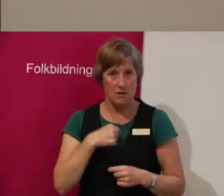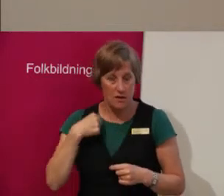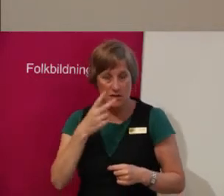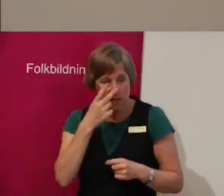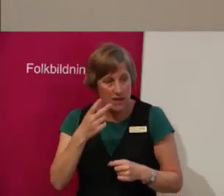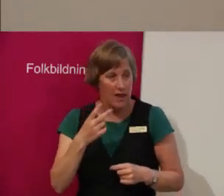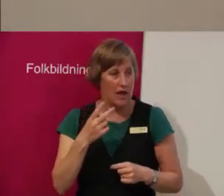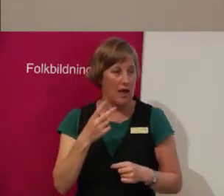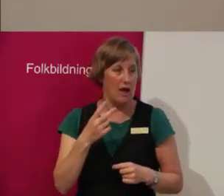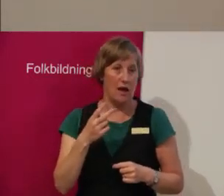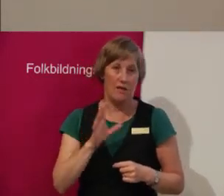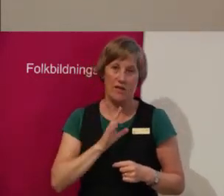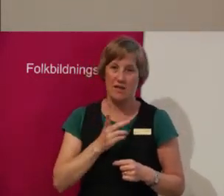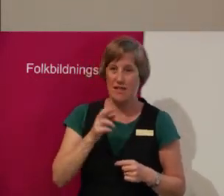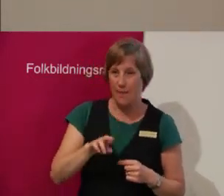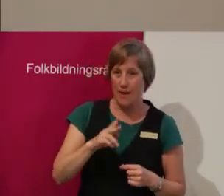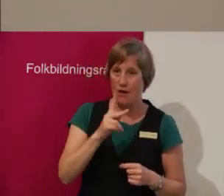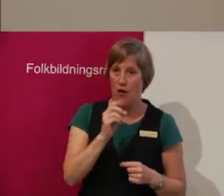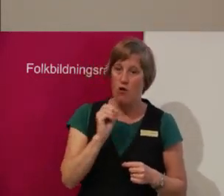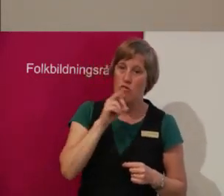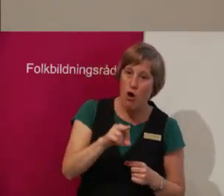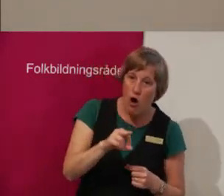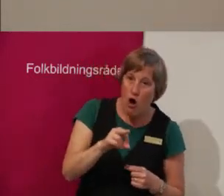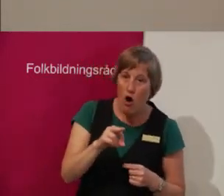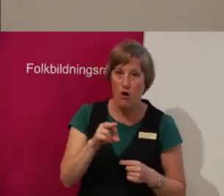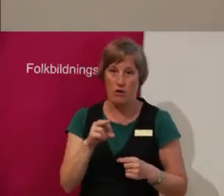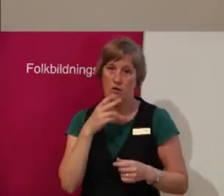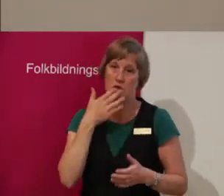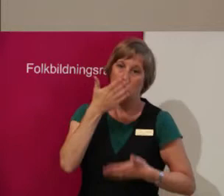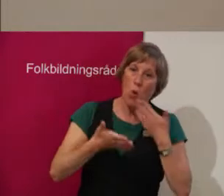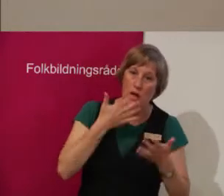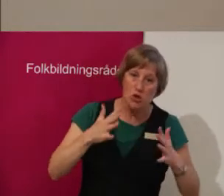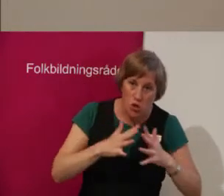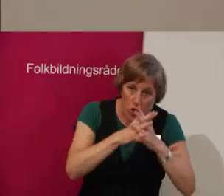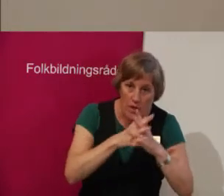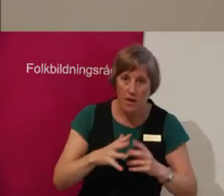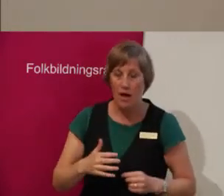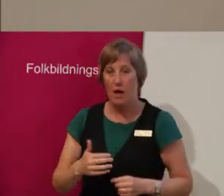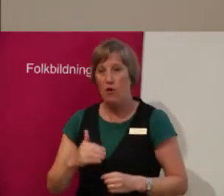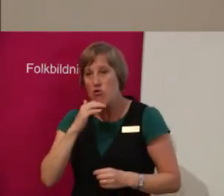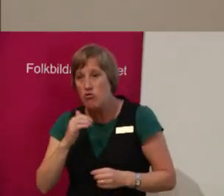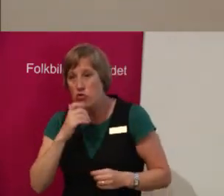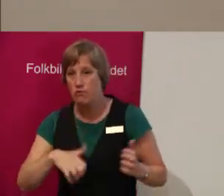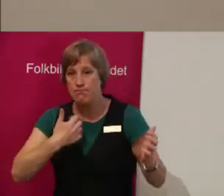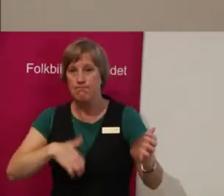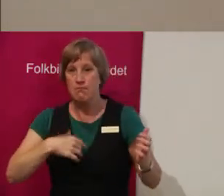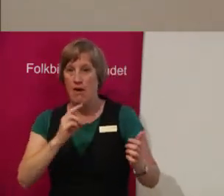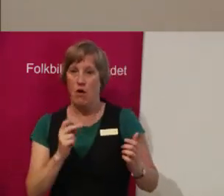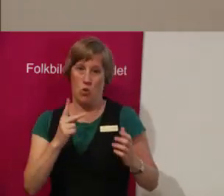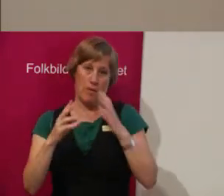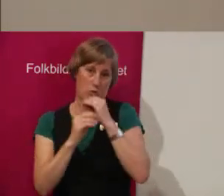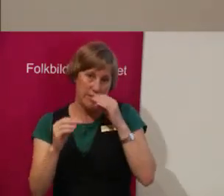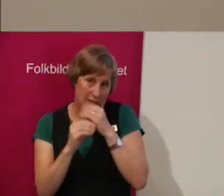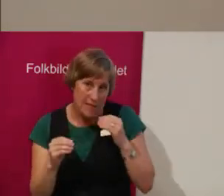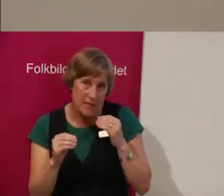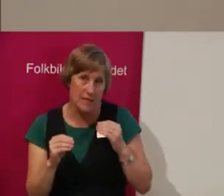om körer som framträder i kyrkor. Vi pratar om ungdomar som spelar rockmusik. Vi